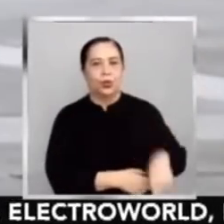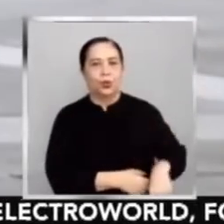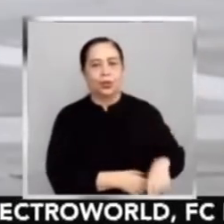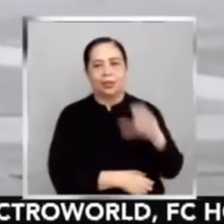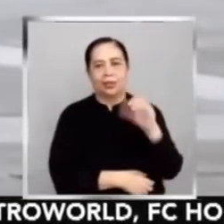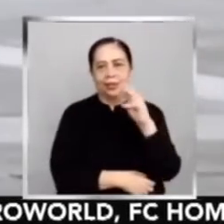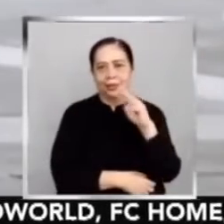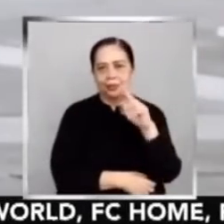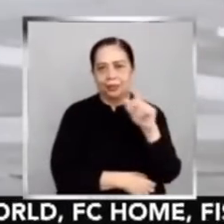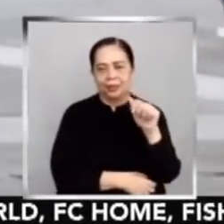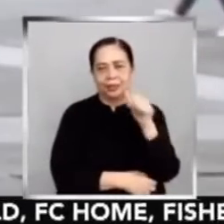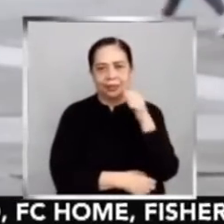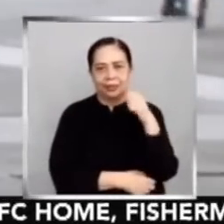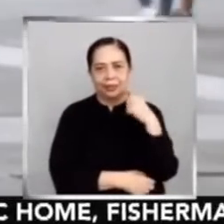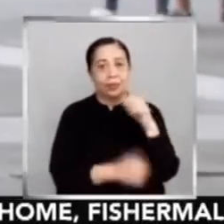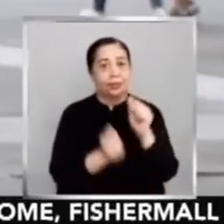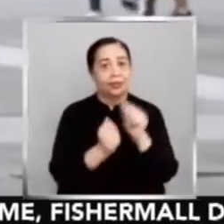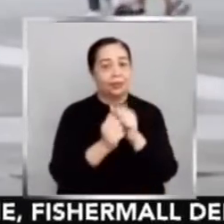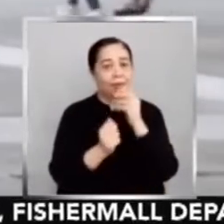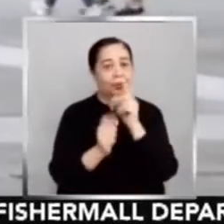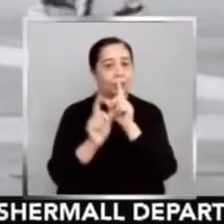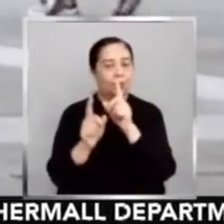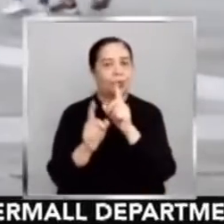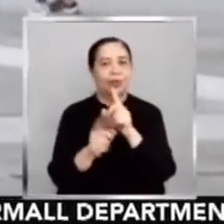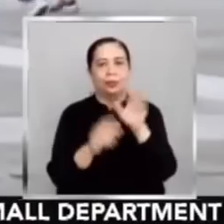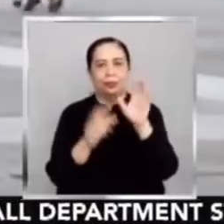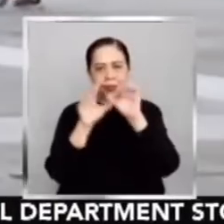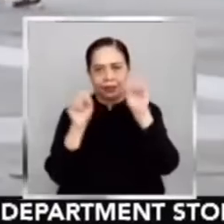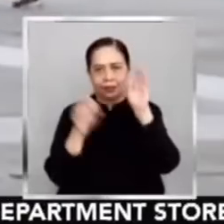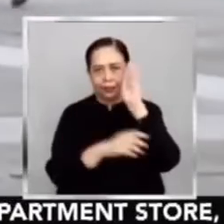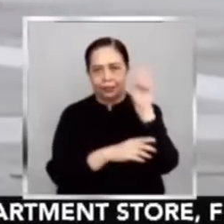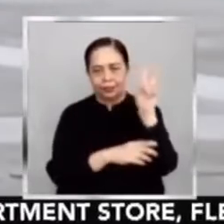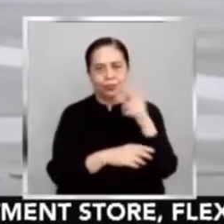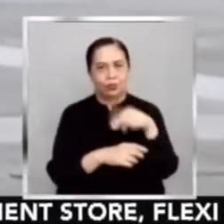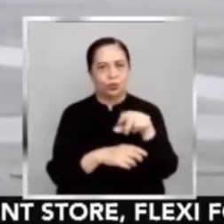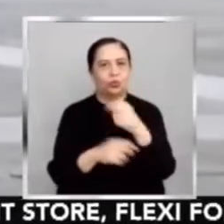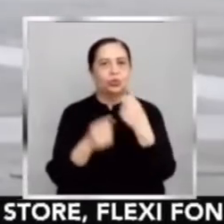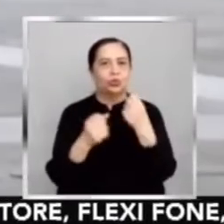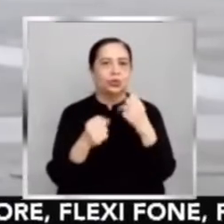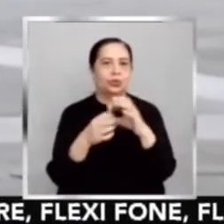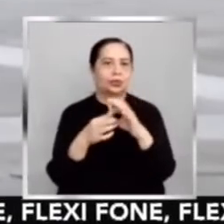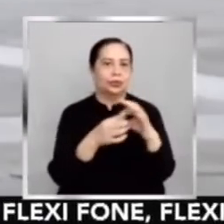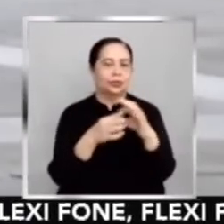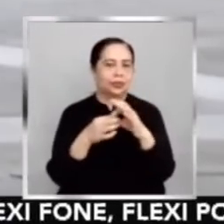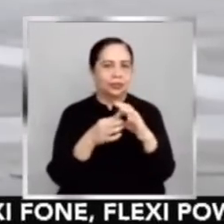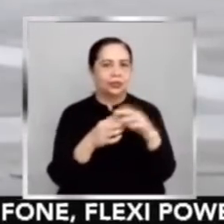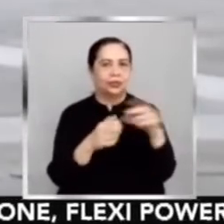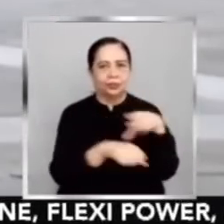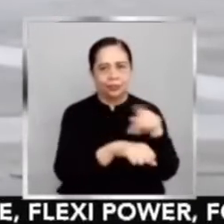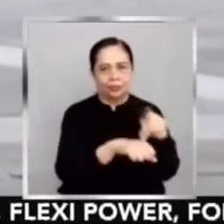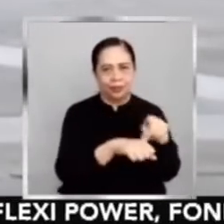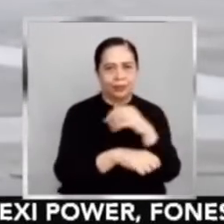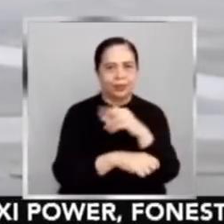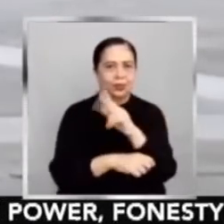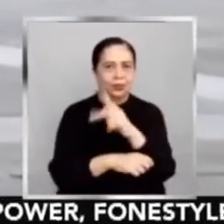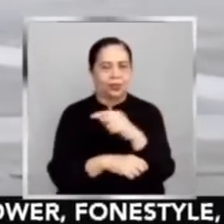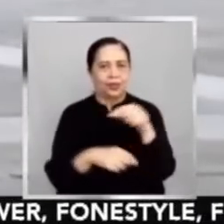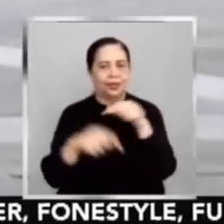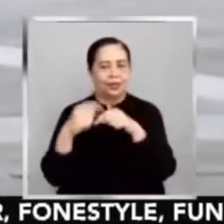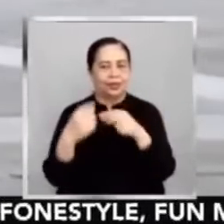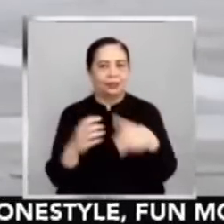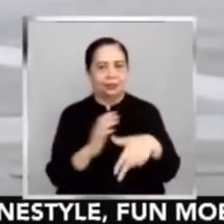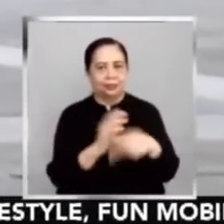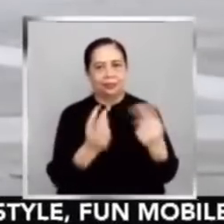dumalo, si Pangulong Bongbong Marcos sa gitna ng pagpapalakas ng relasyon ng Pilipinas at UK. Balikan po natin ang makasaysayang